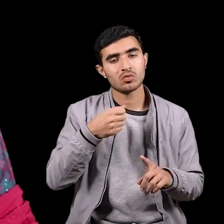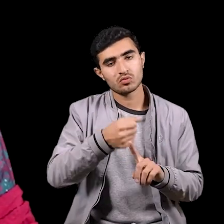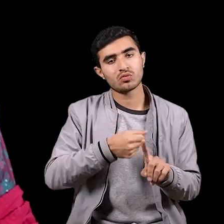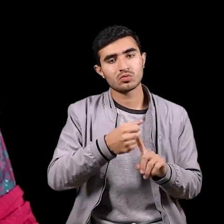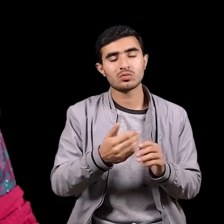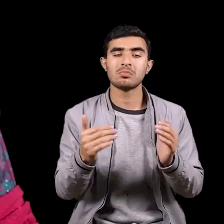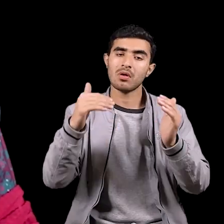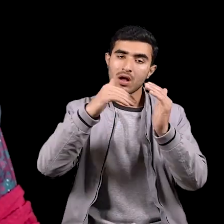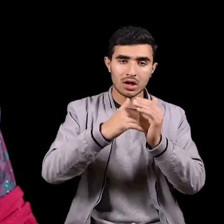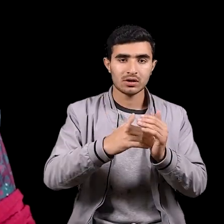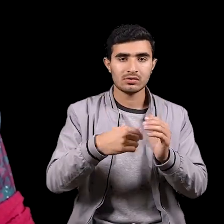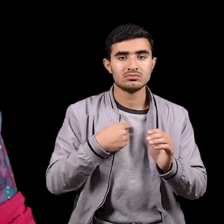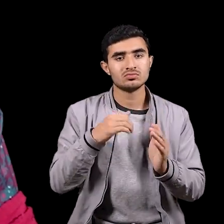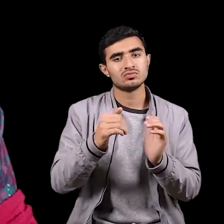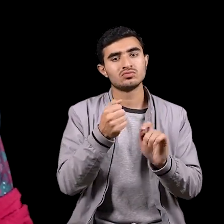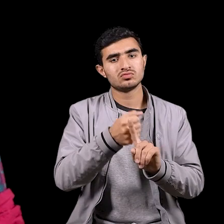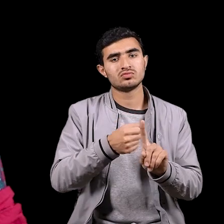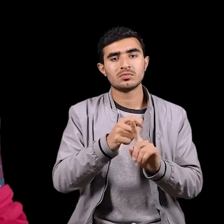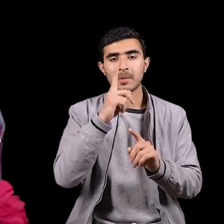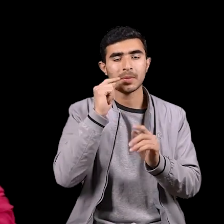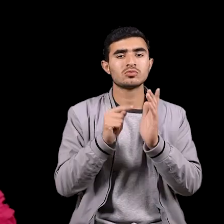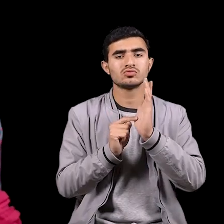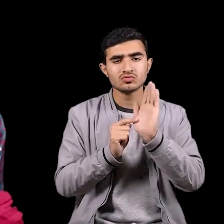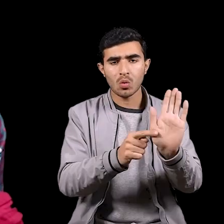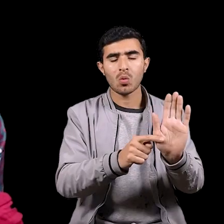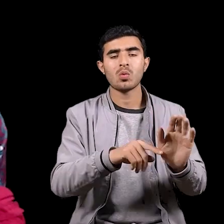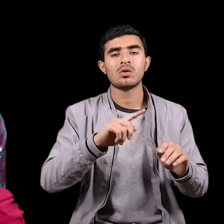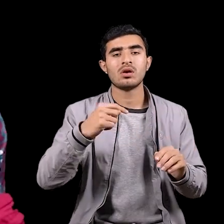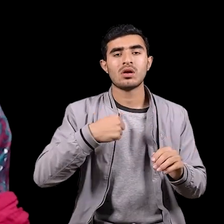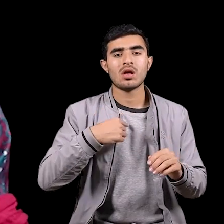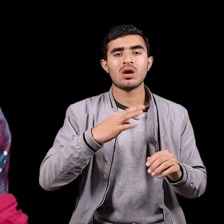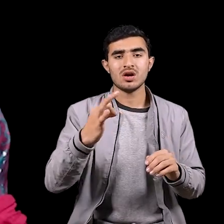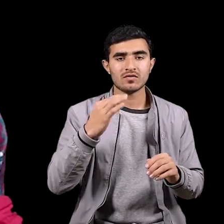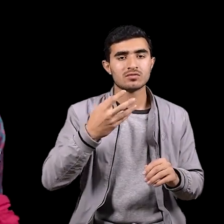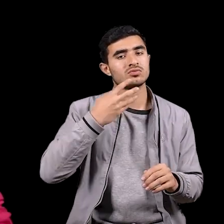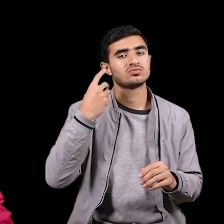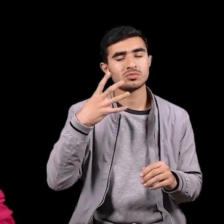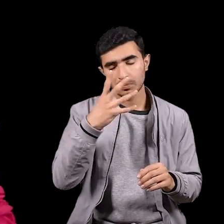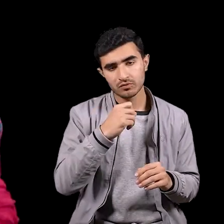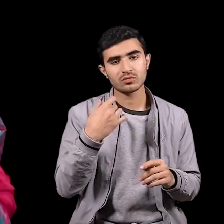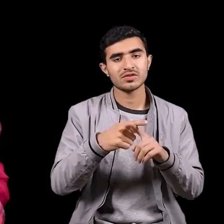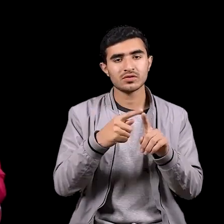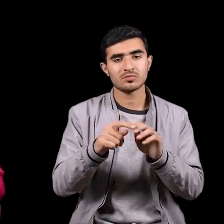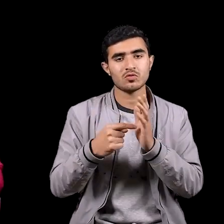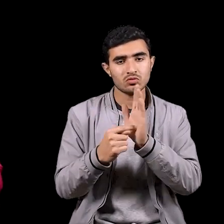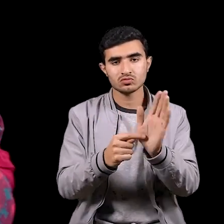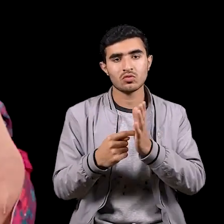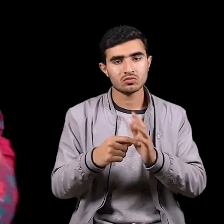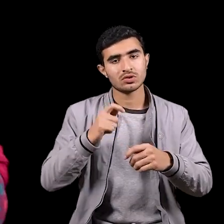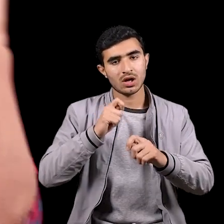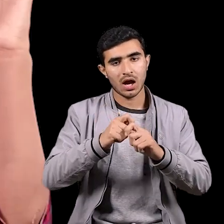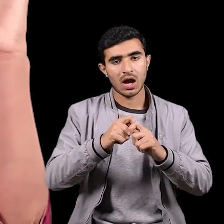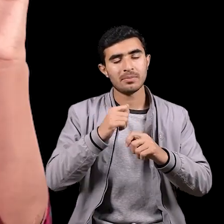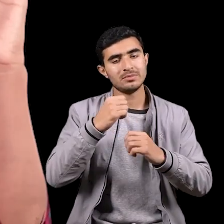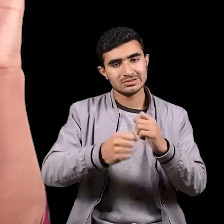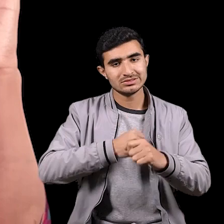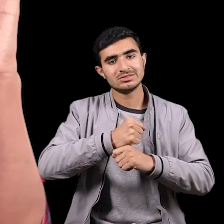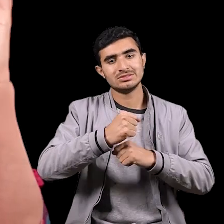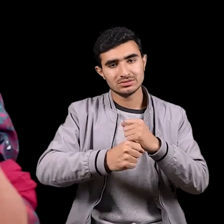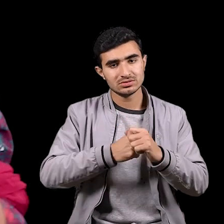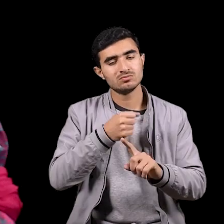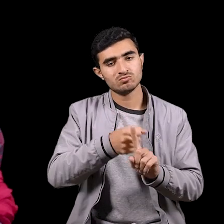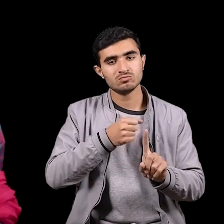उसकी मालकी करनी है, उसकी वारसी करनी है। और ये बहुत आसान है, बहुत आसान है। सबसे पहले तो अपने जहनों से ये नेगेटिविटी को